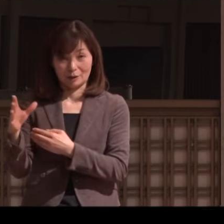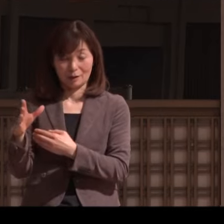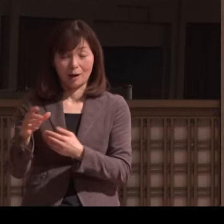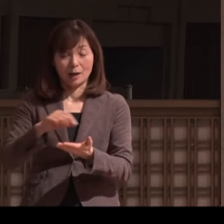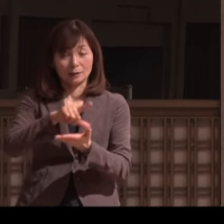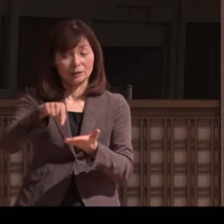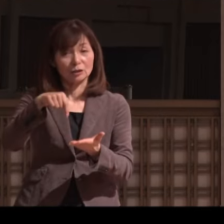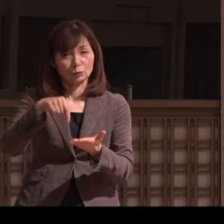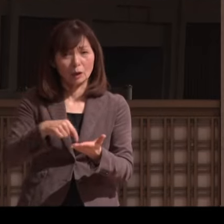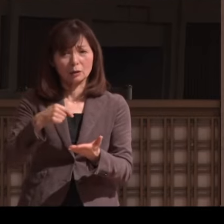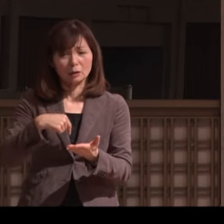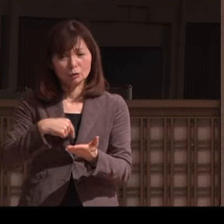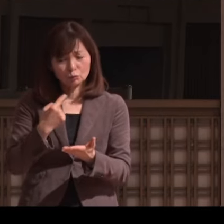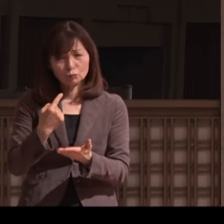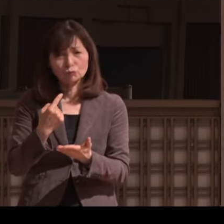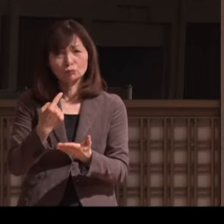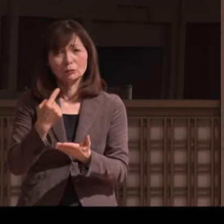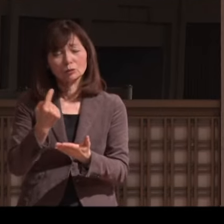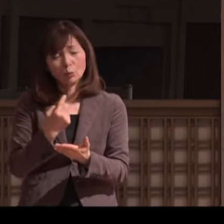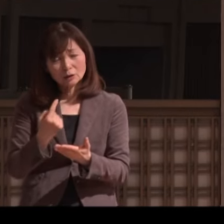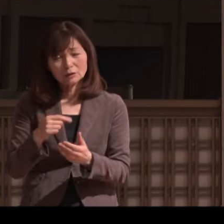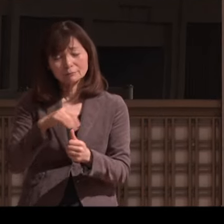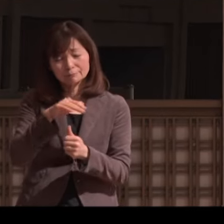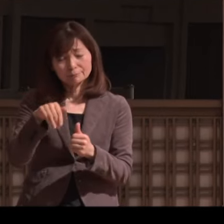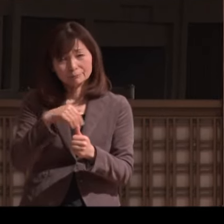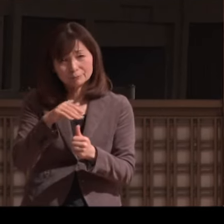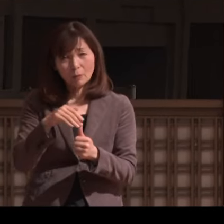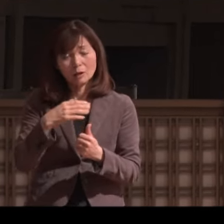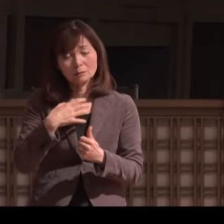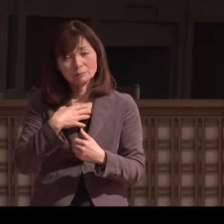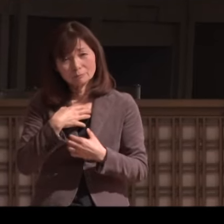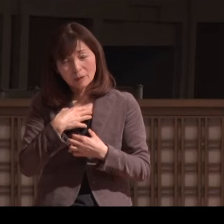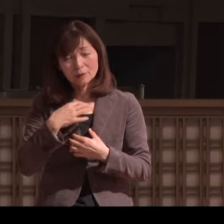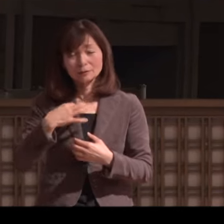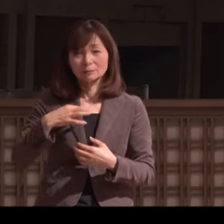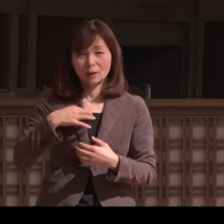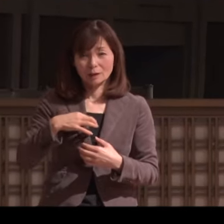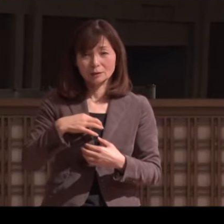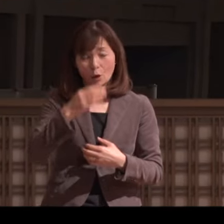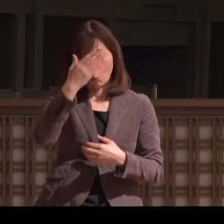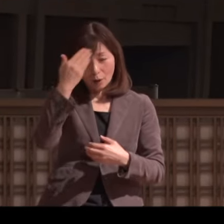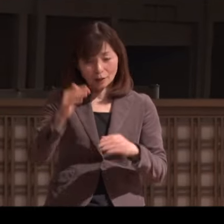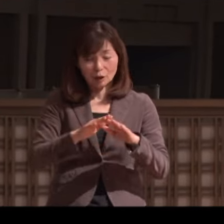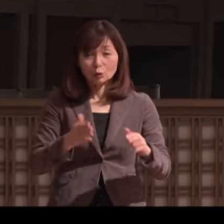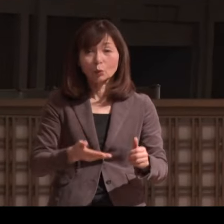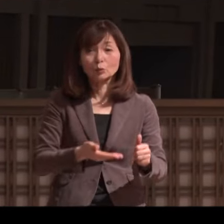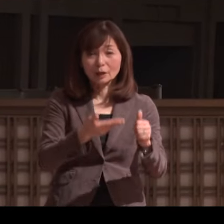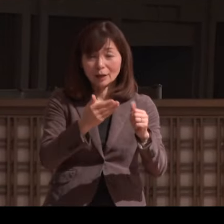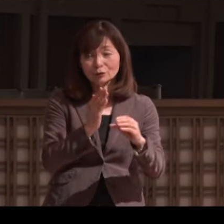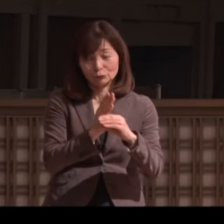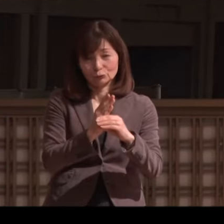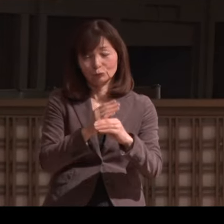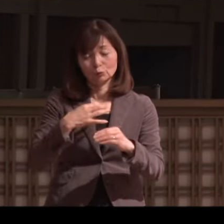んだけど不安若い子育て層だけど不安あるいは